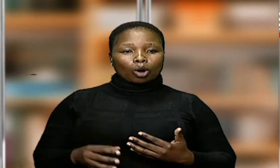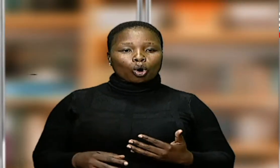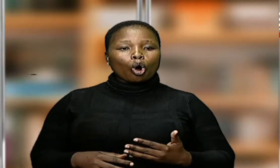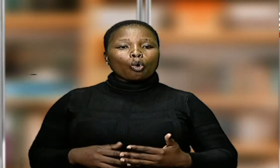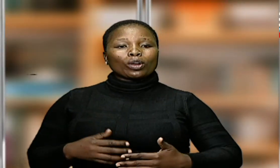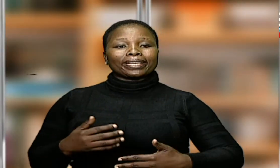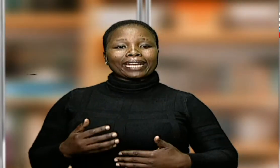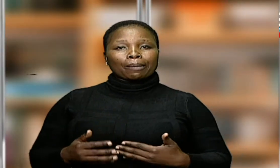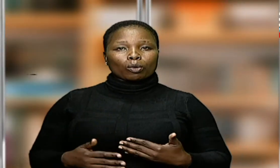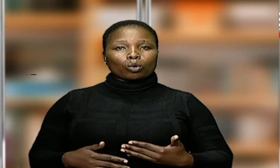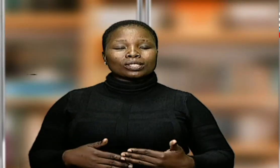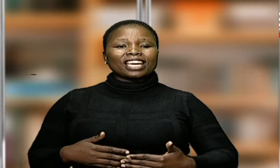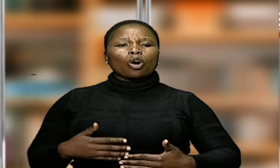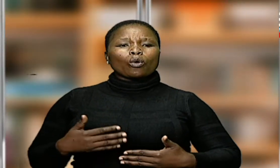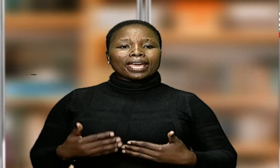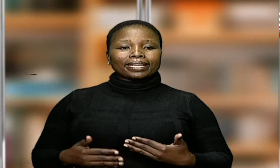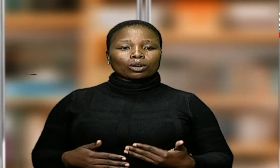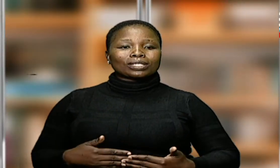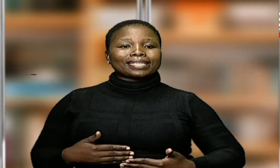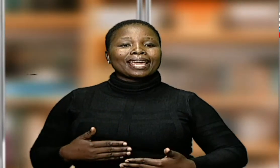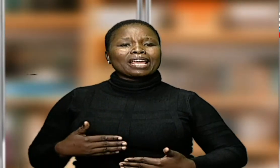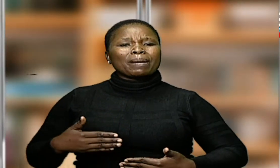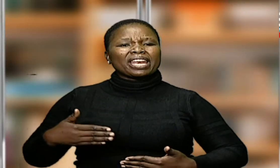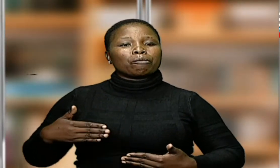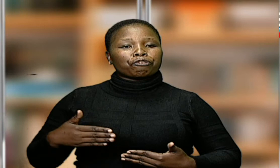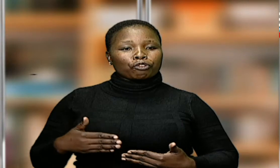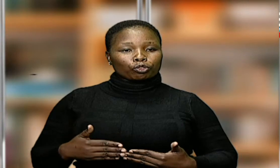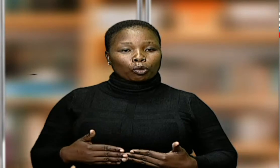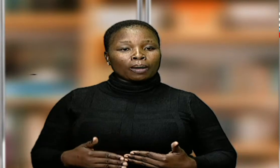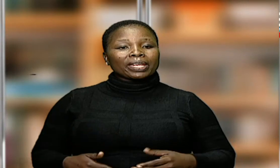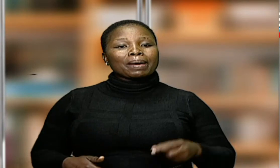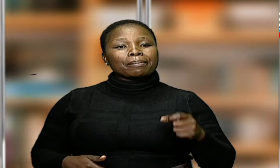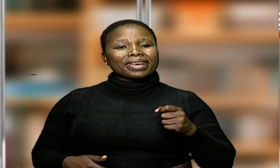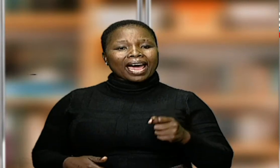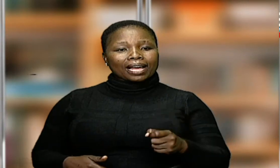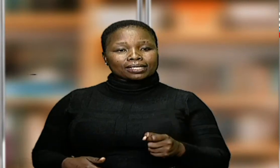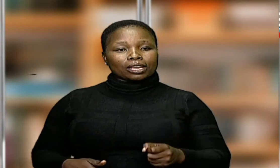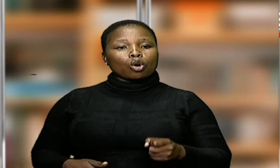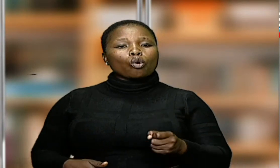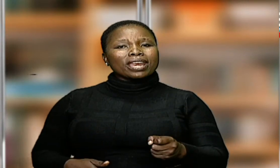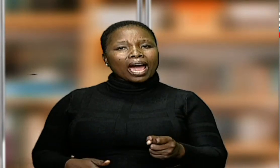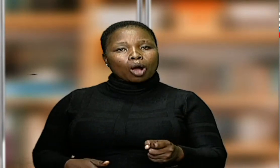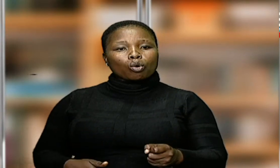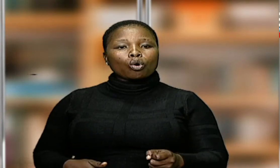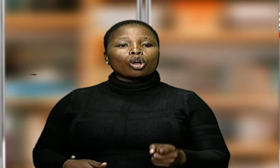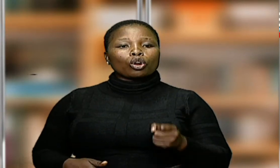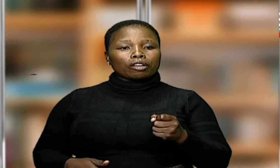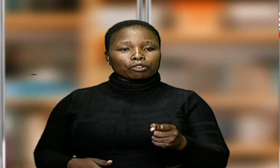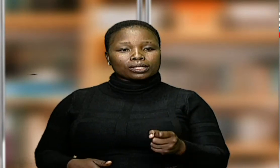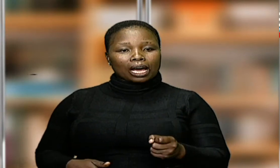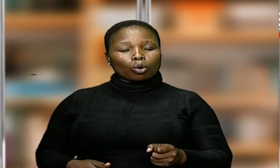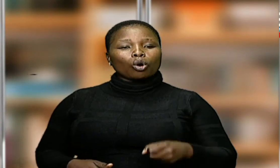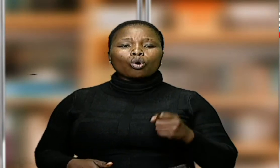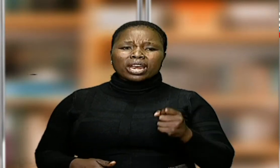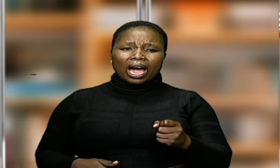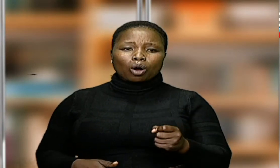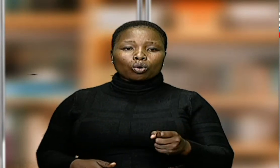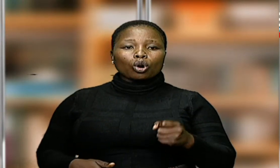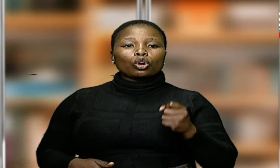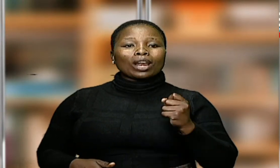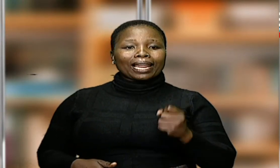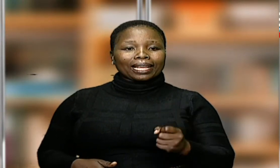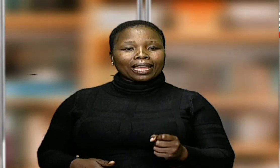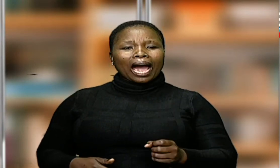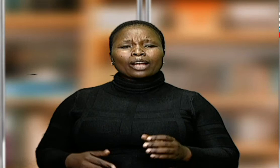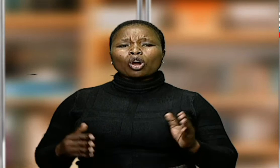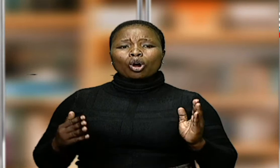indzaba yakho uyetama kwekuthi uyende ukuthi ibe nemfutho ibe mnanzi kunangu loyifundzako